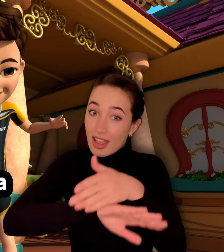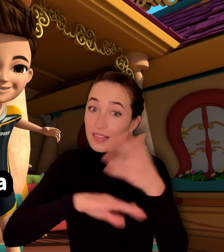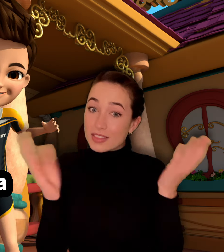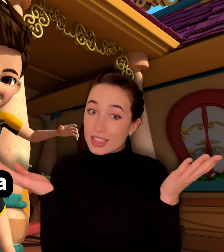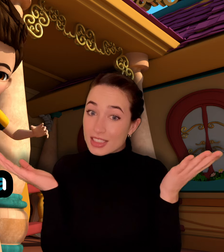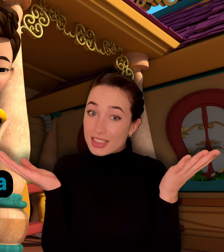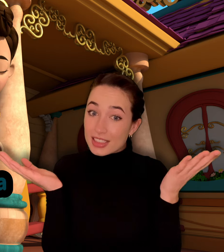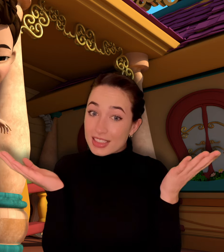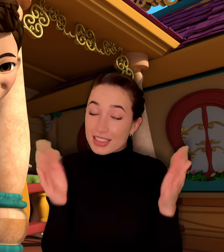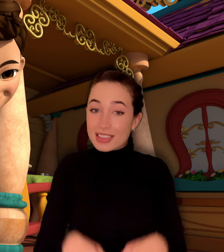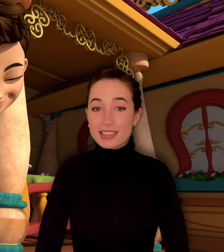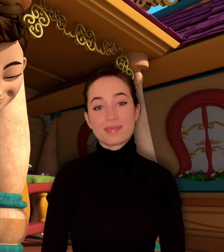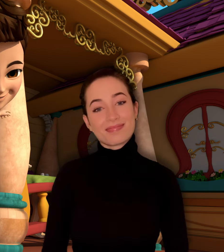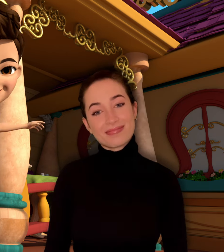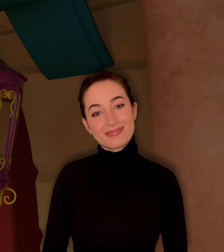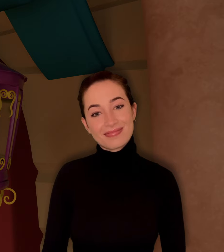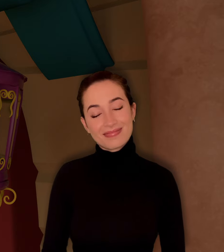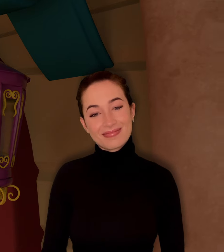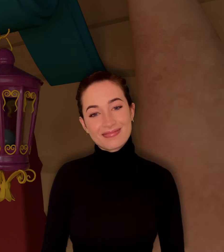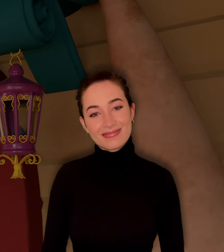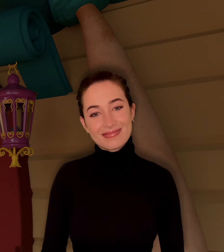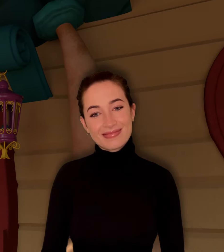になれるん